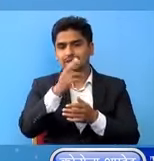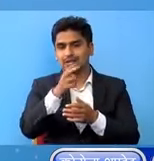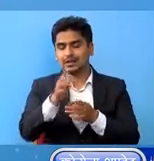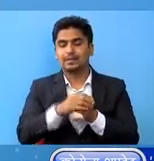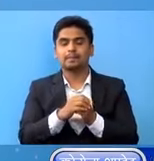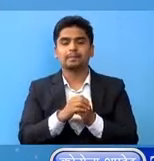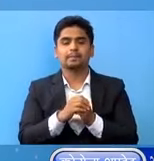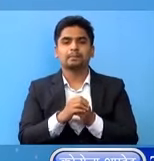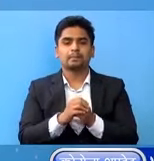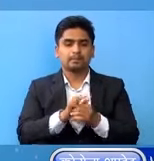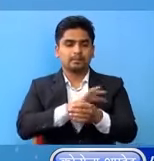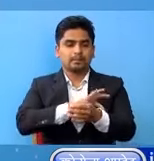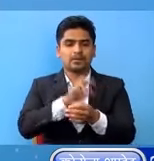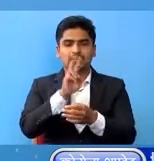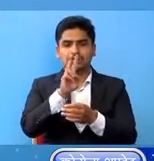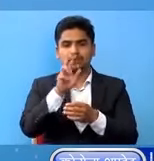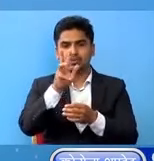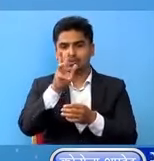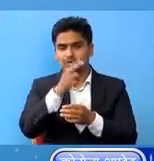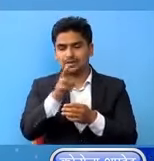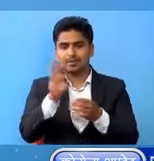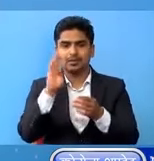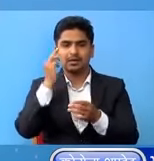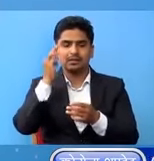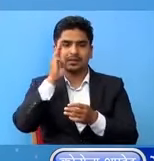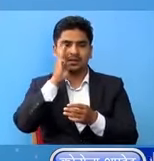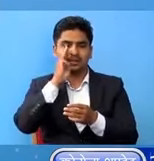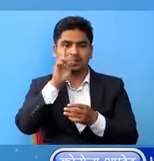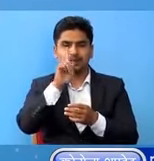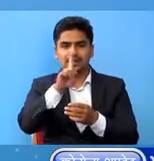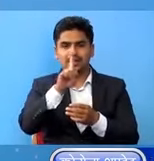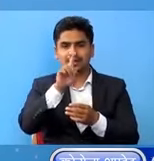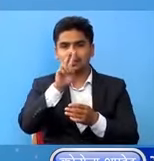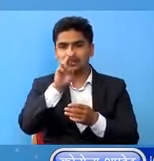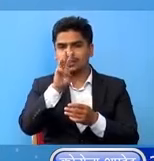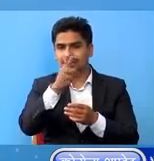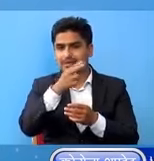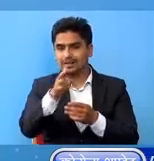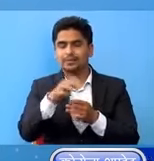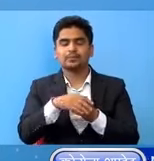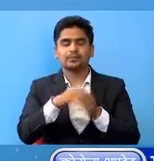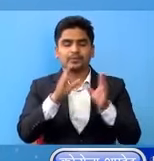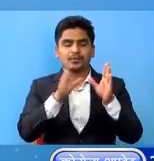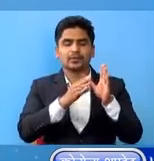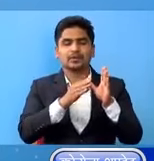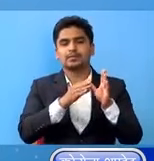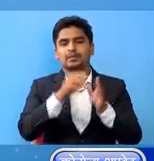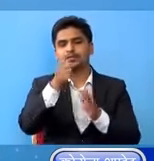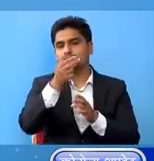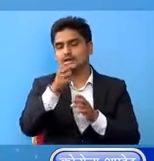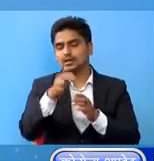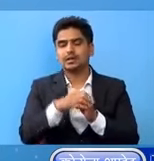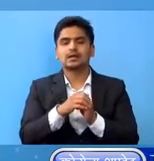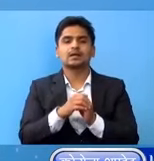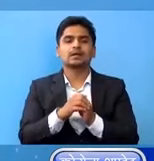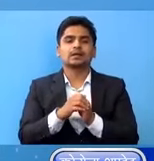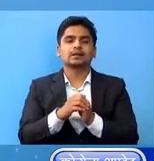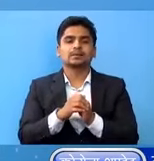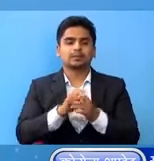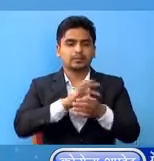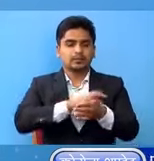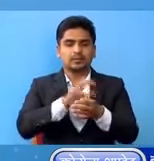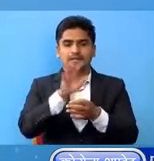4 जना, प्रदेश दुईमा 9 जना, बागमती प्रदेशमा 123 जना, गण्डकी प्रदेशमा 6 जना,